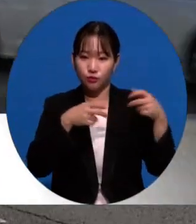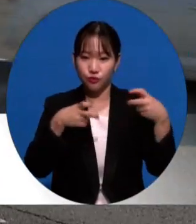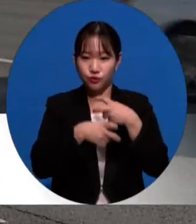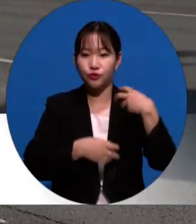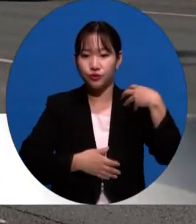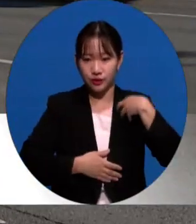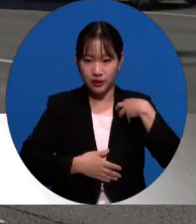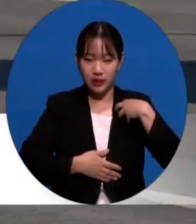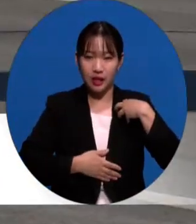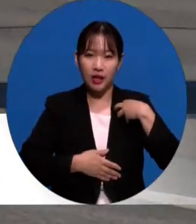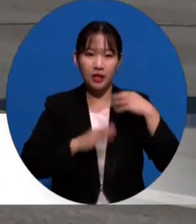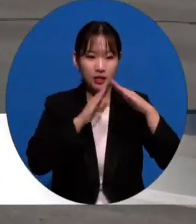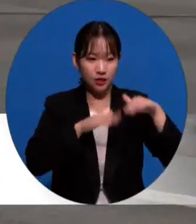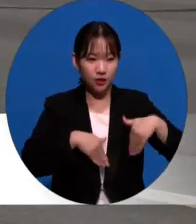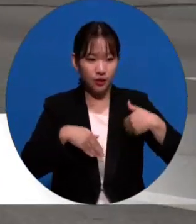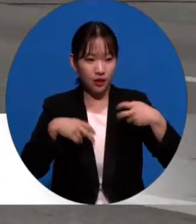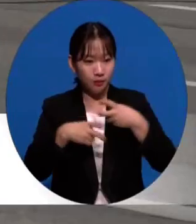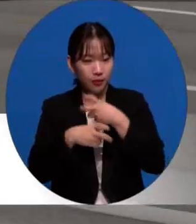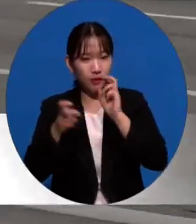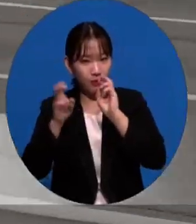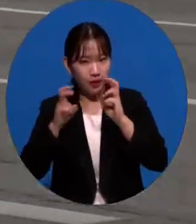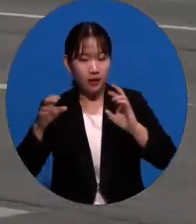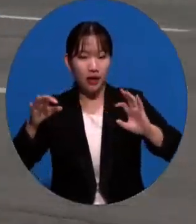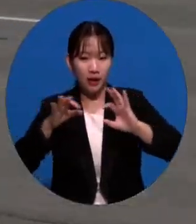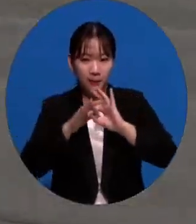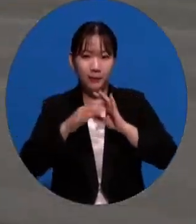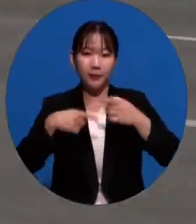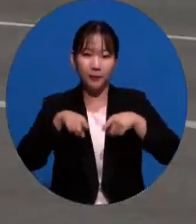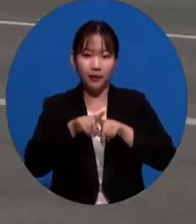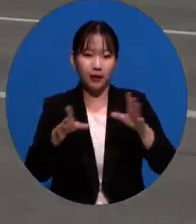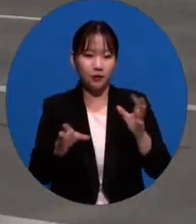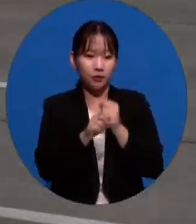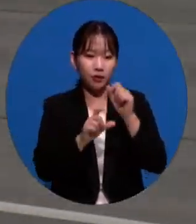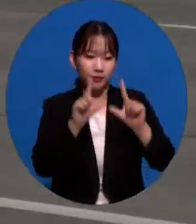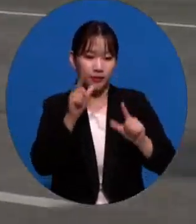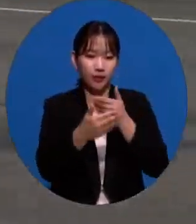전남도와 수성업체 합동으로 수송종합 상황실에 운영될 예정입니다